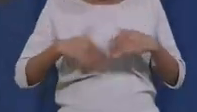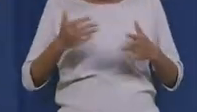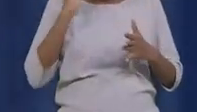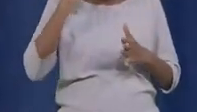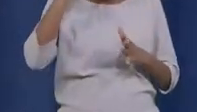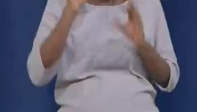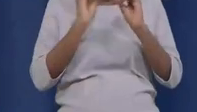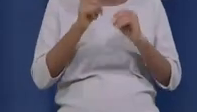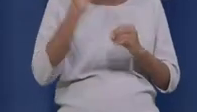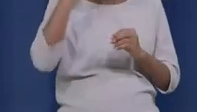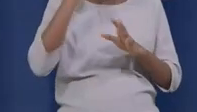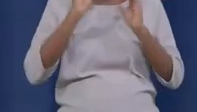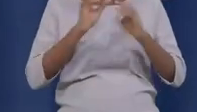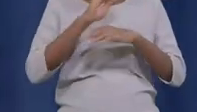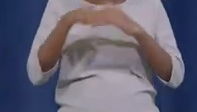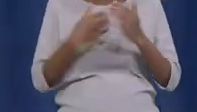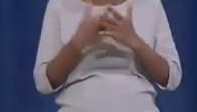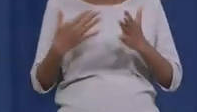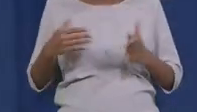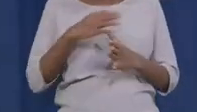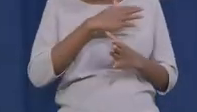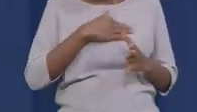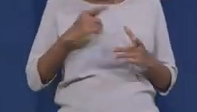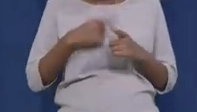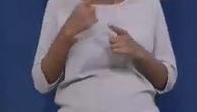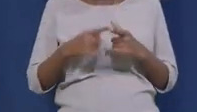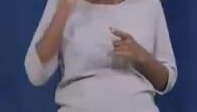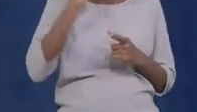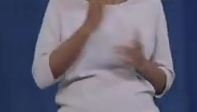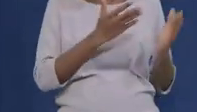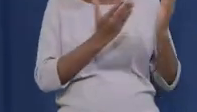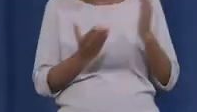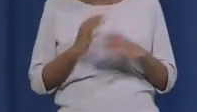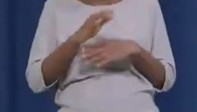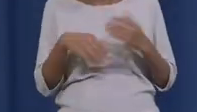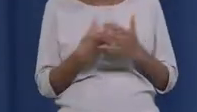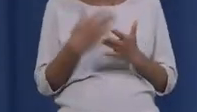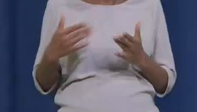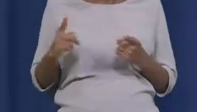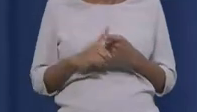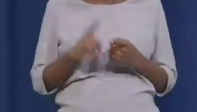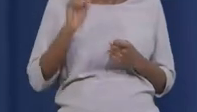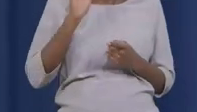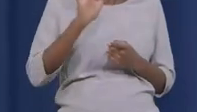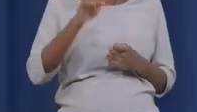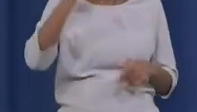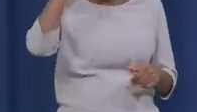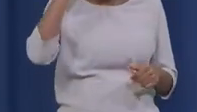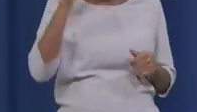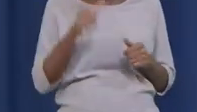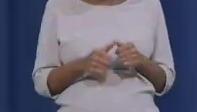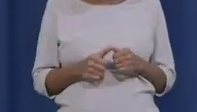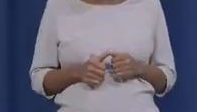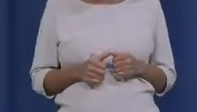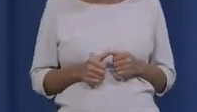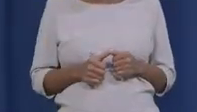lui, comment peut-il vous enseigner? Il vous enseignera toutes choses et il vous rappellera tout ce que